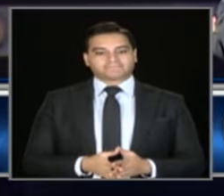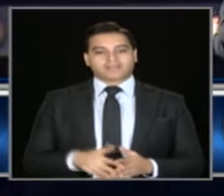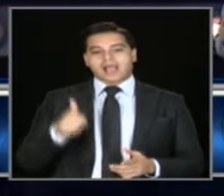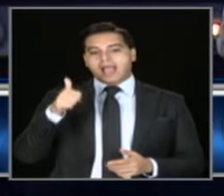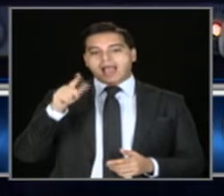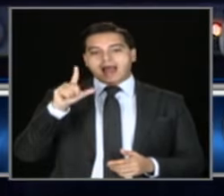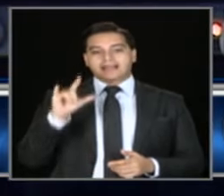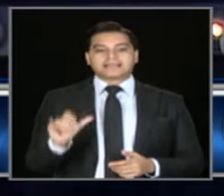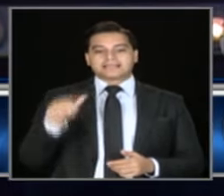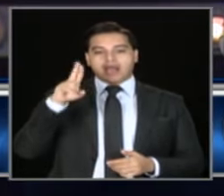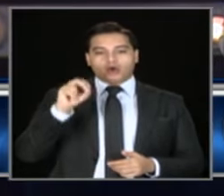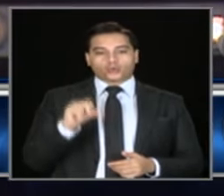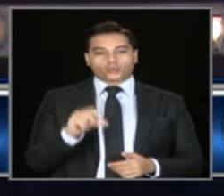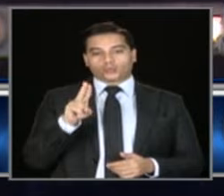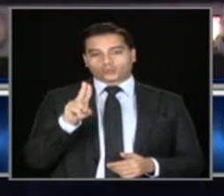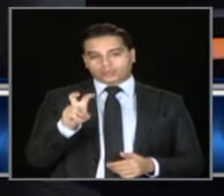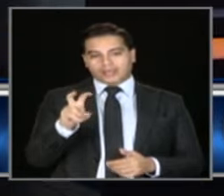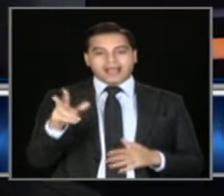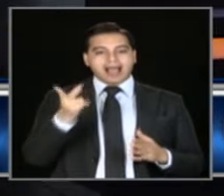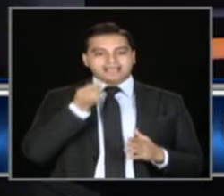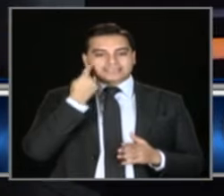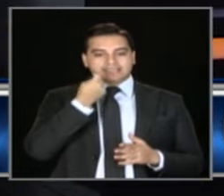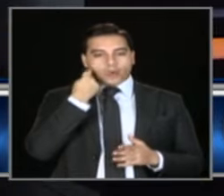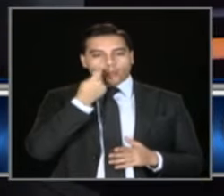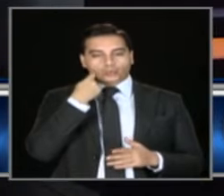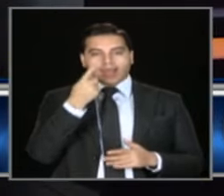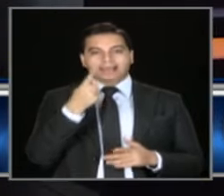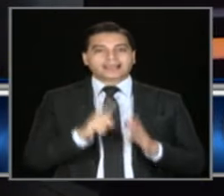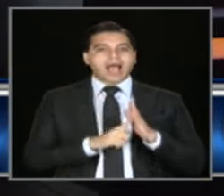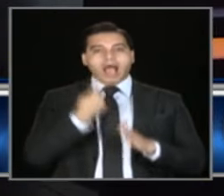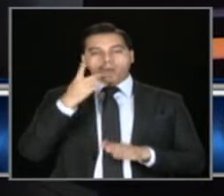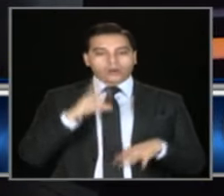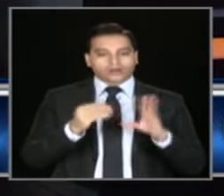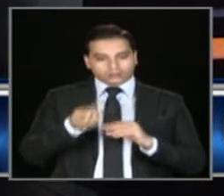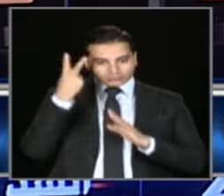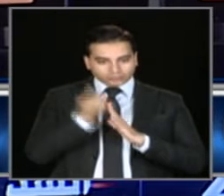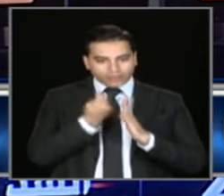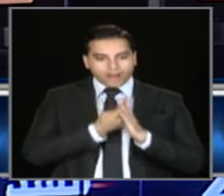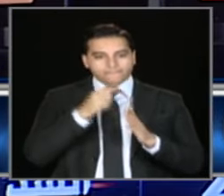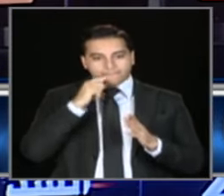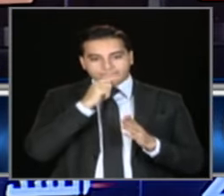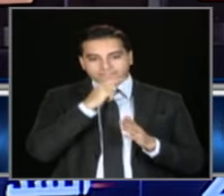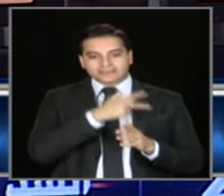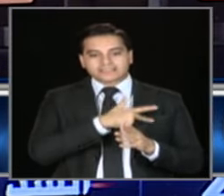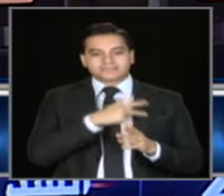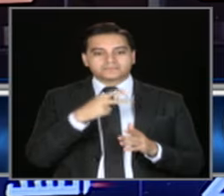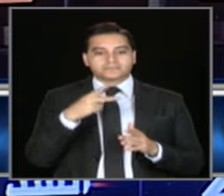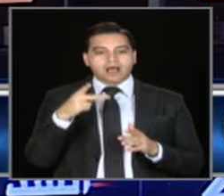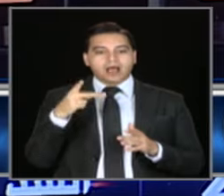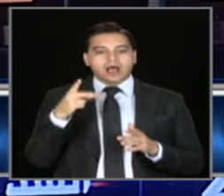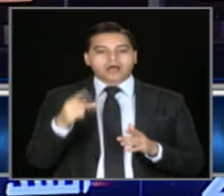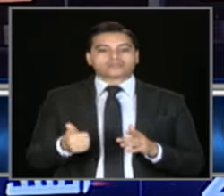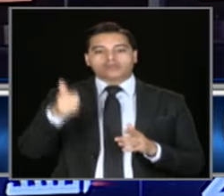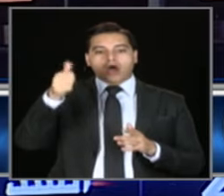الياقوتة السوداء هي أول رواية تنشرها الكاتبة العربية طاووس عمروش، فما هي